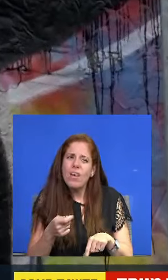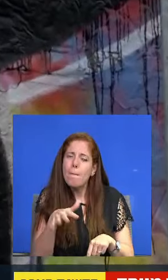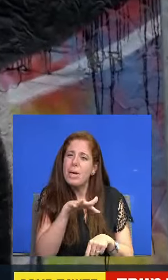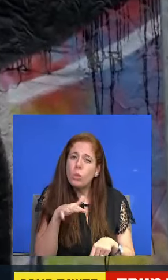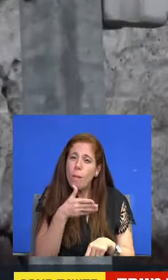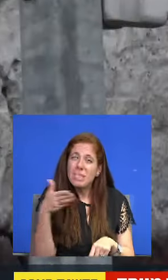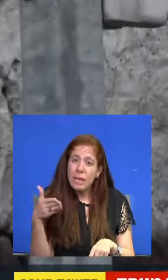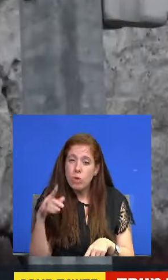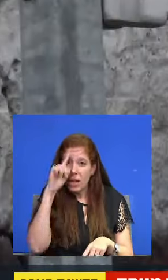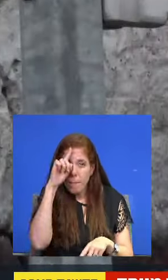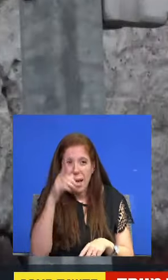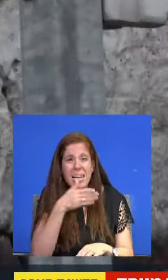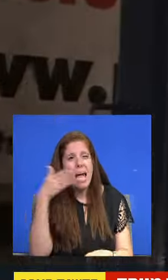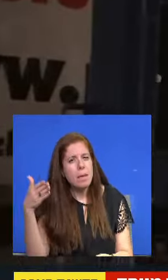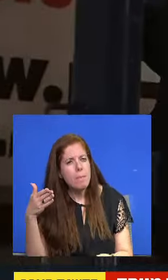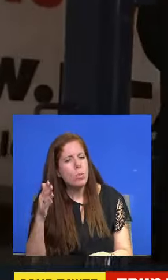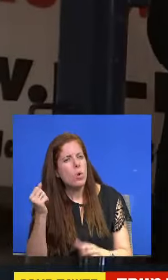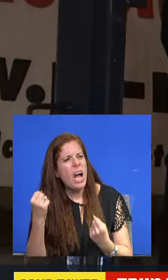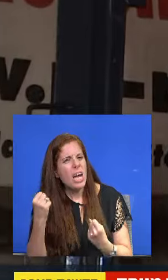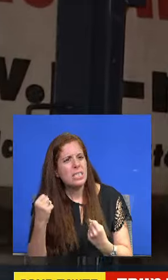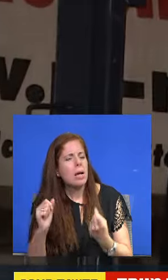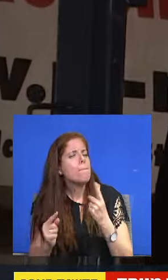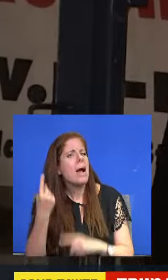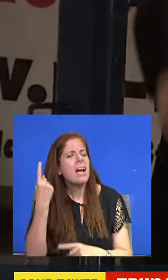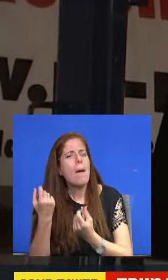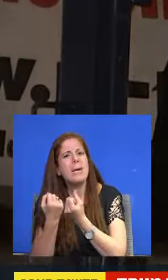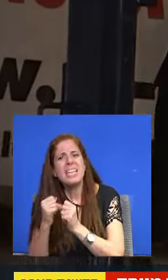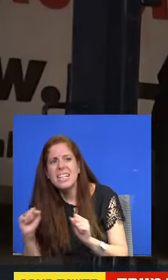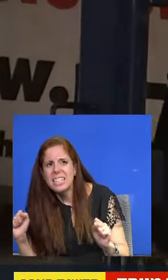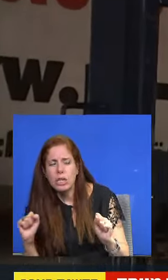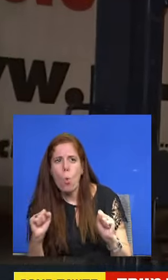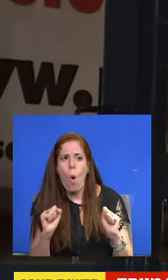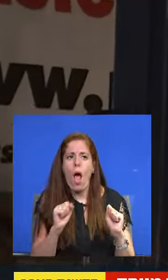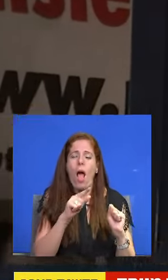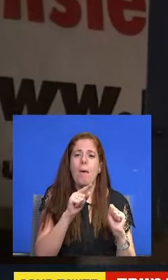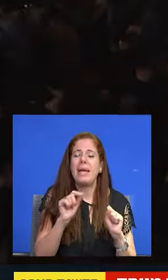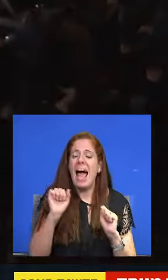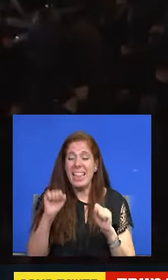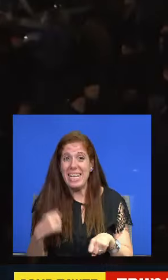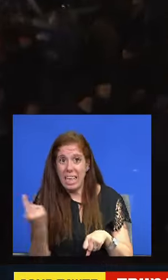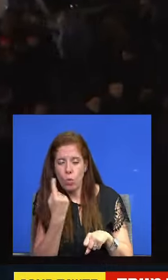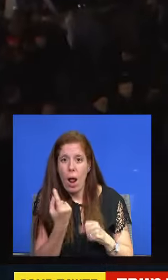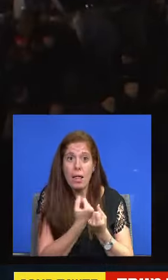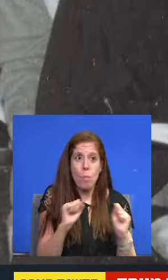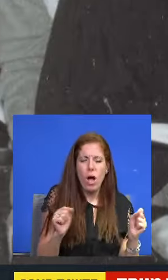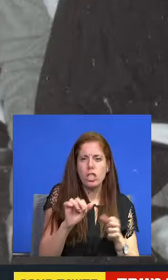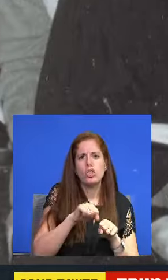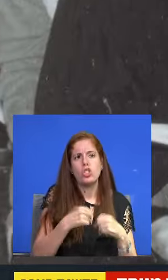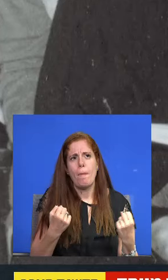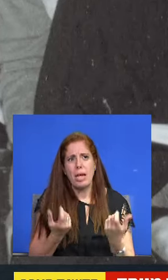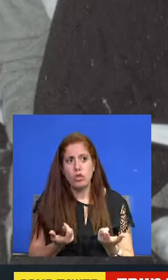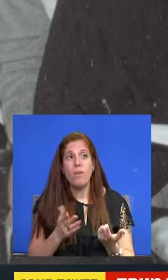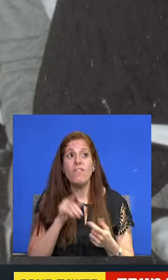הימין הקיצוני הוא כל כך חזק? מה קרה שם בין הדיקטטורה לדמוקרטיה שהשתבש? והוא, שכיהן גם בשנות ה-80 ככומר במזרח